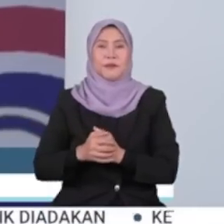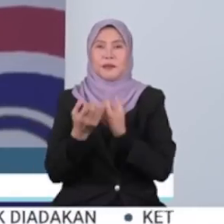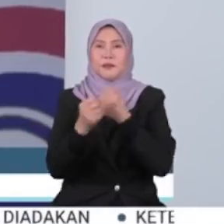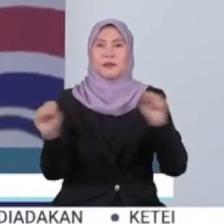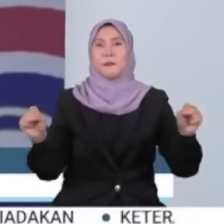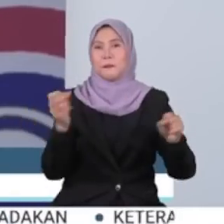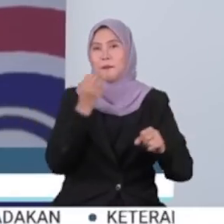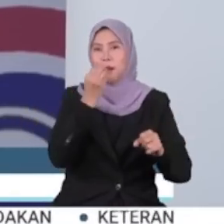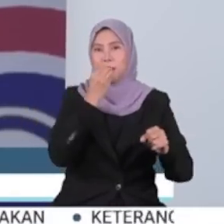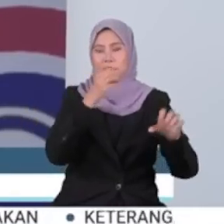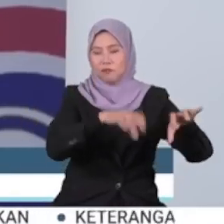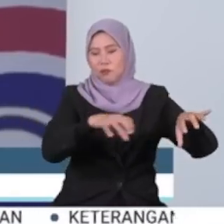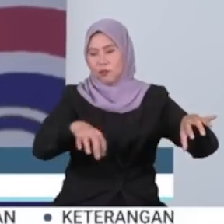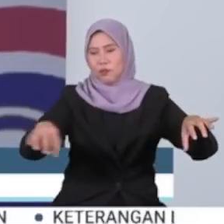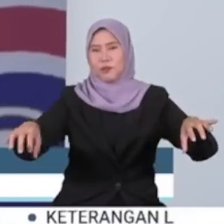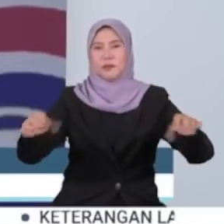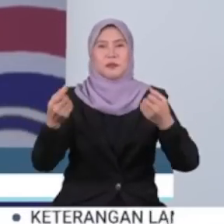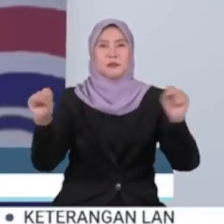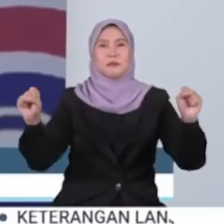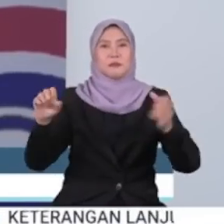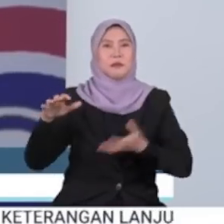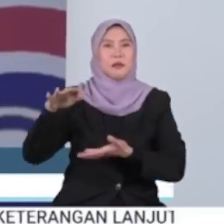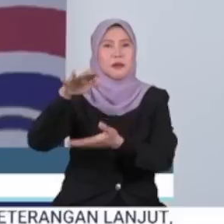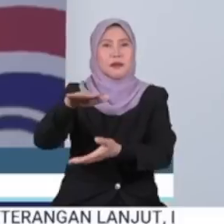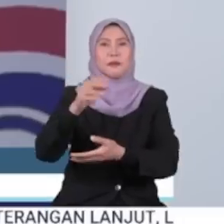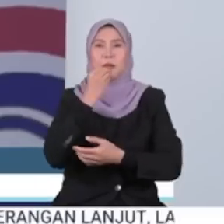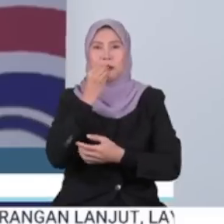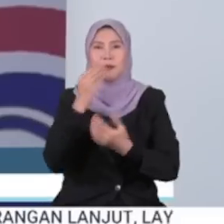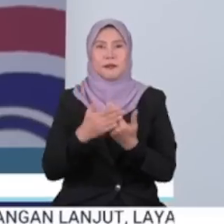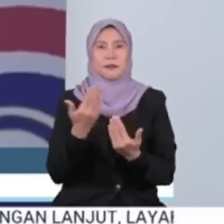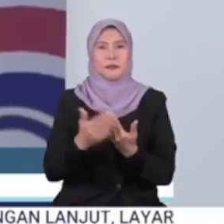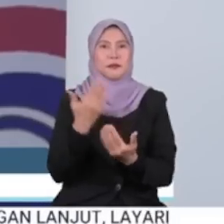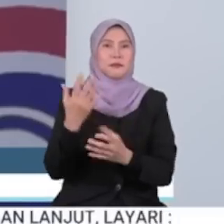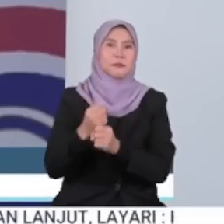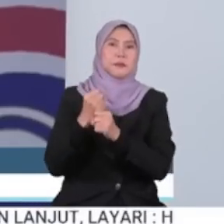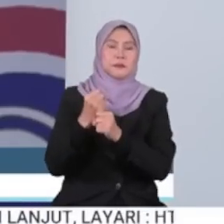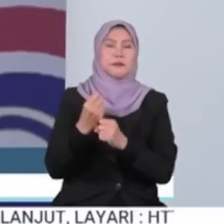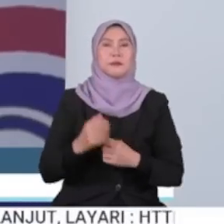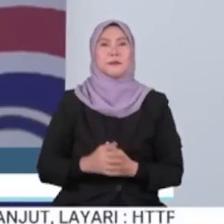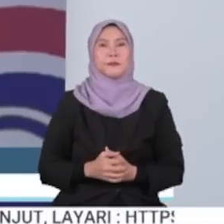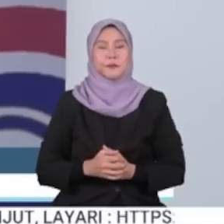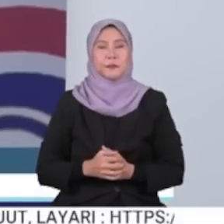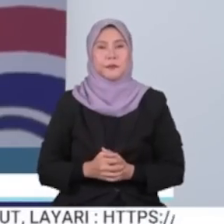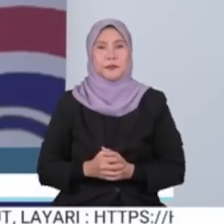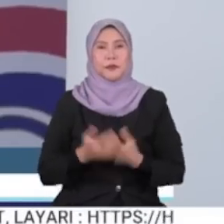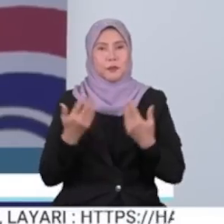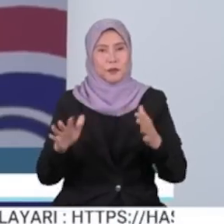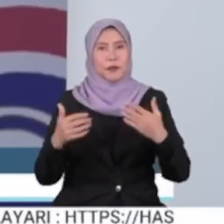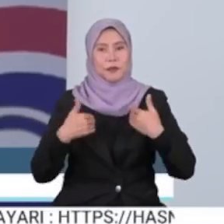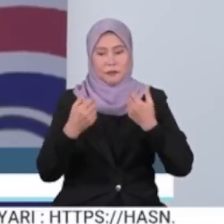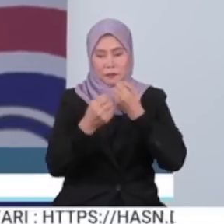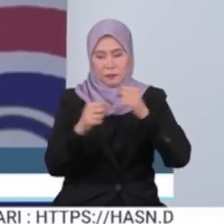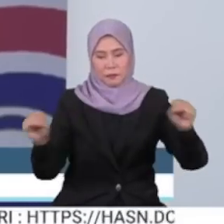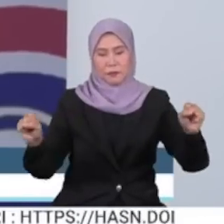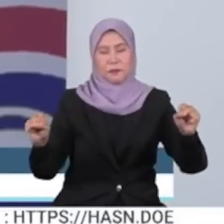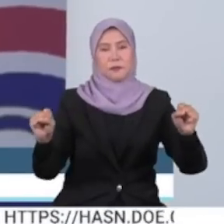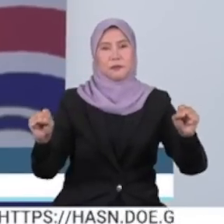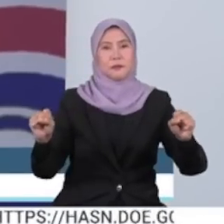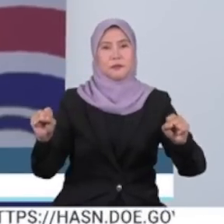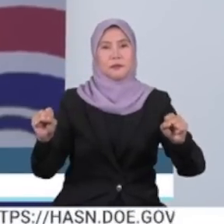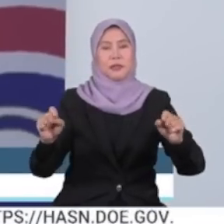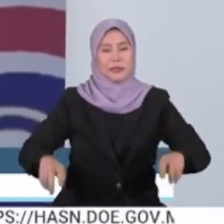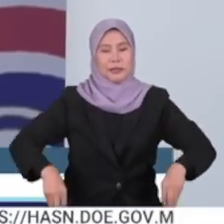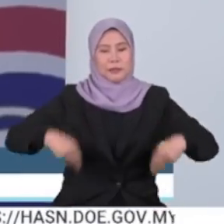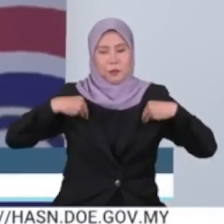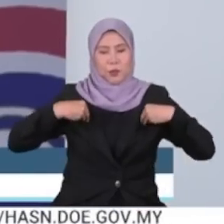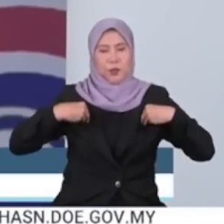food ini di balai-balai raya supaya bekalan makanan mudah didapatkan. Dan kita juga dah prepare bekalan